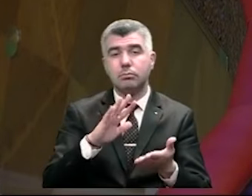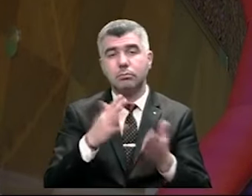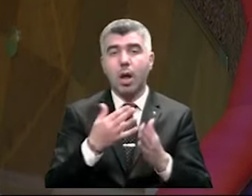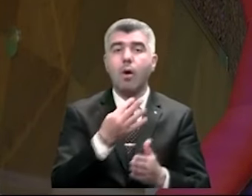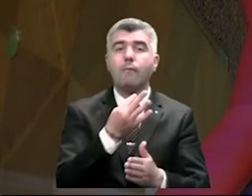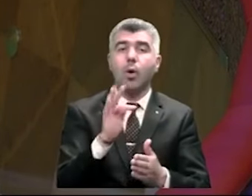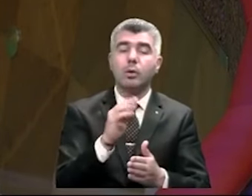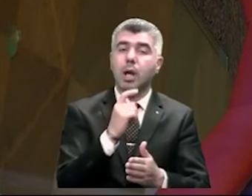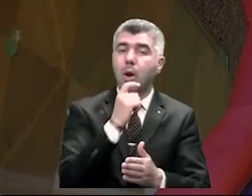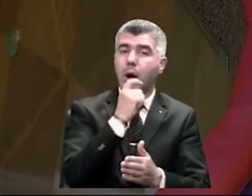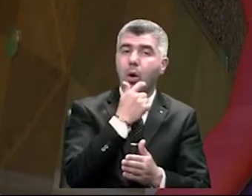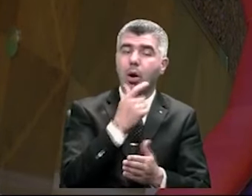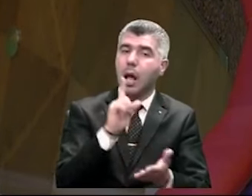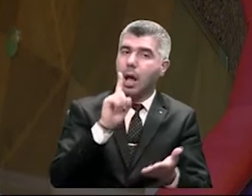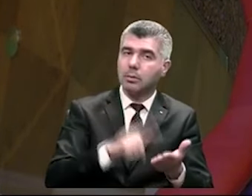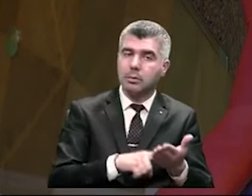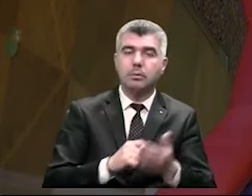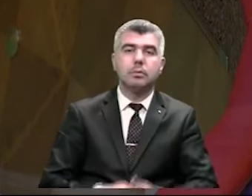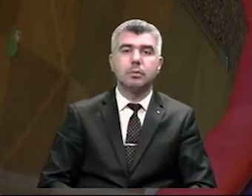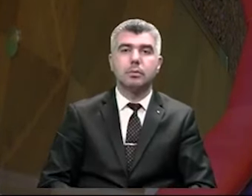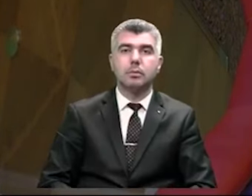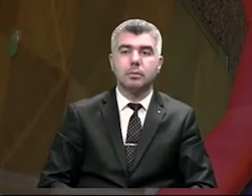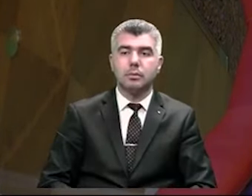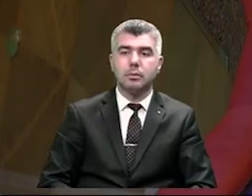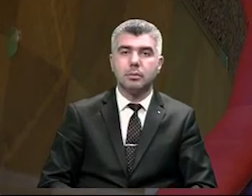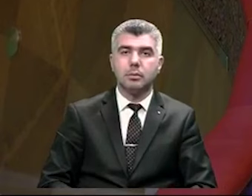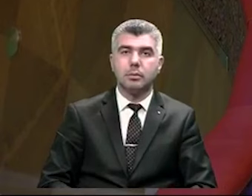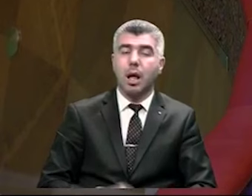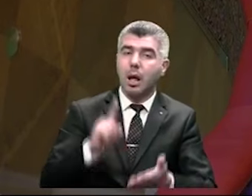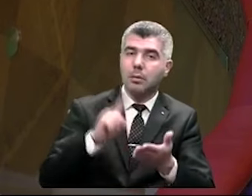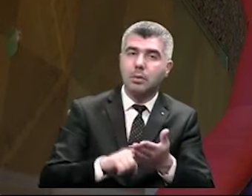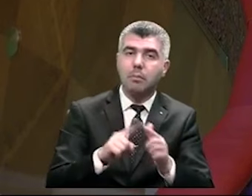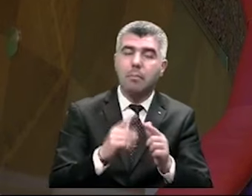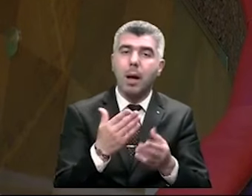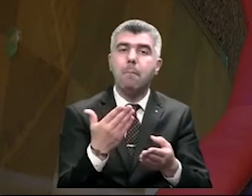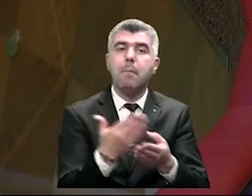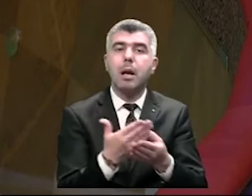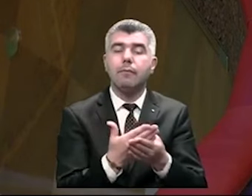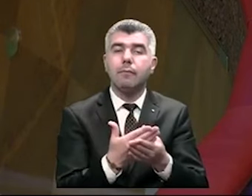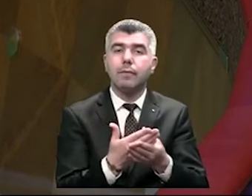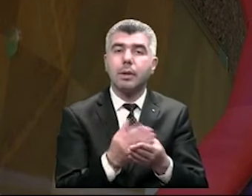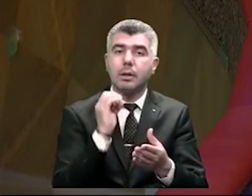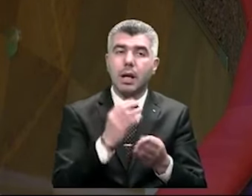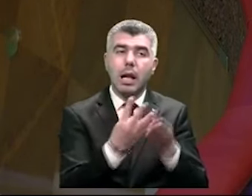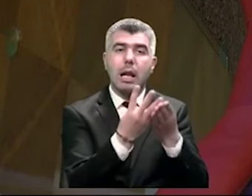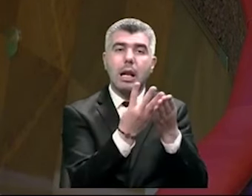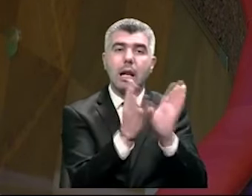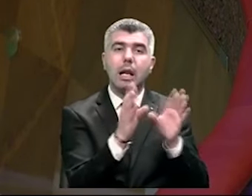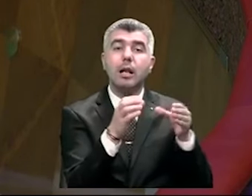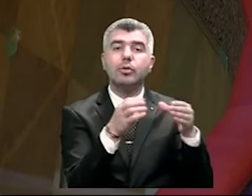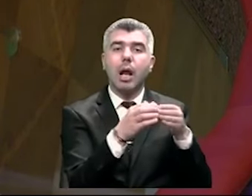الفرنسيه والانجليزيه وكذلك ضمان جوده الملف العلمي لاعضاء لجنه مناقشه